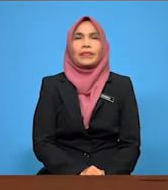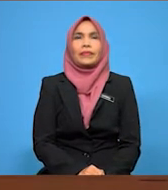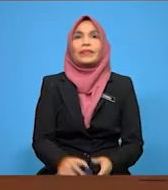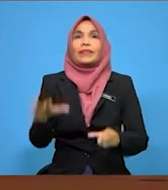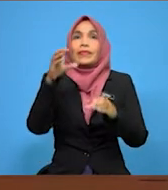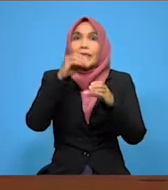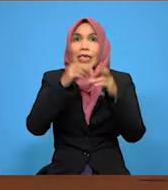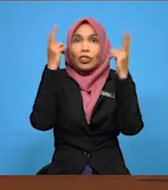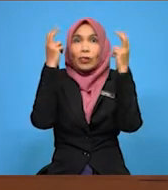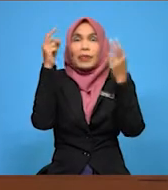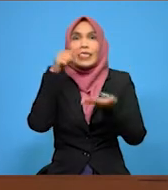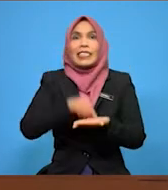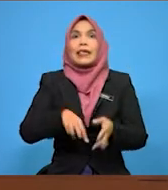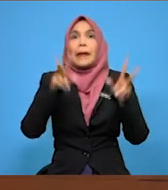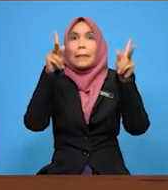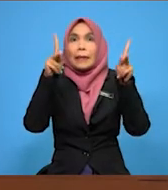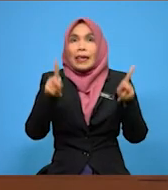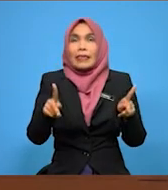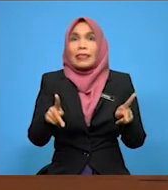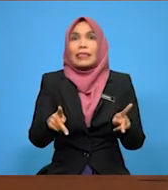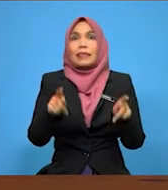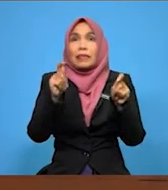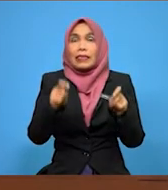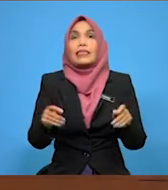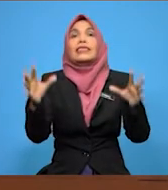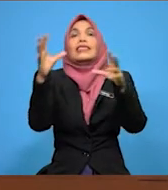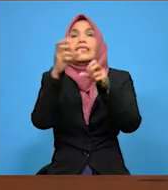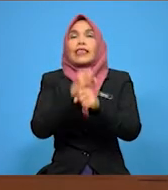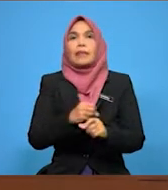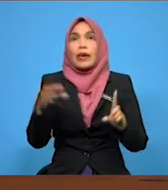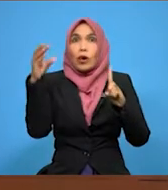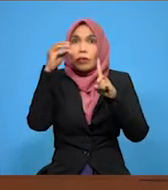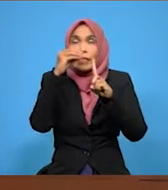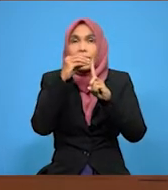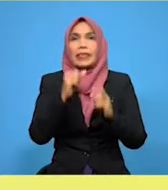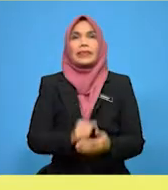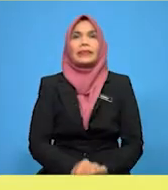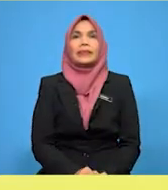Dalam topik ini, pelajar perlu mencapai objektif pembelajaran yang berikut.